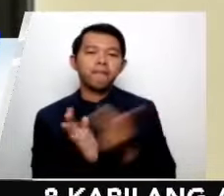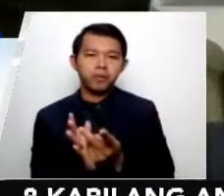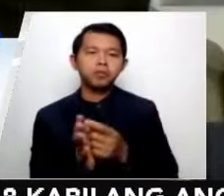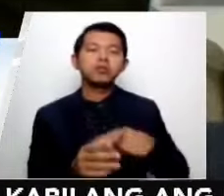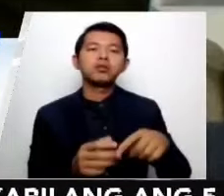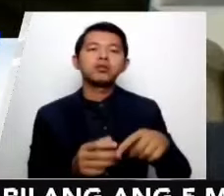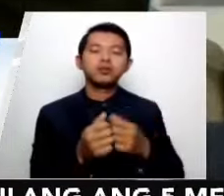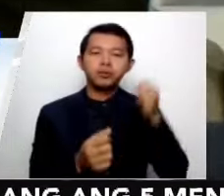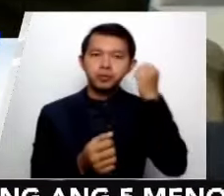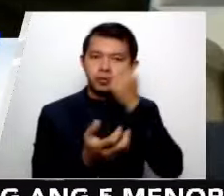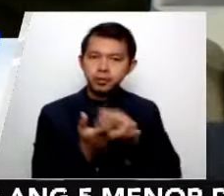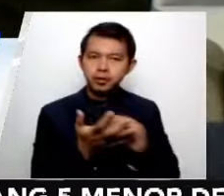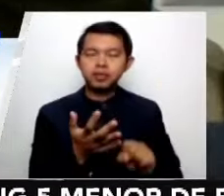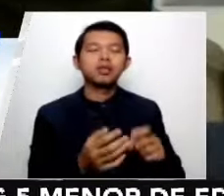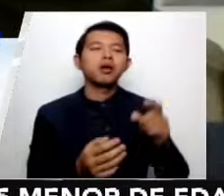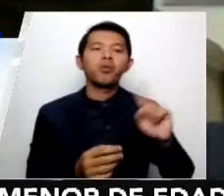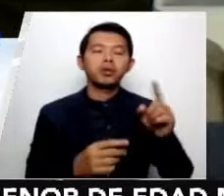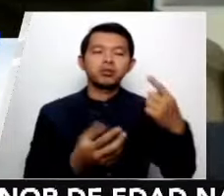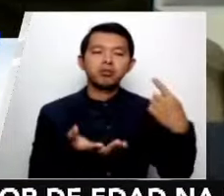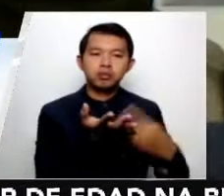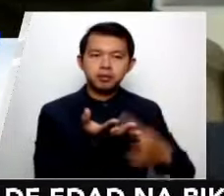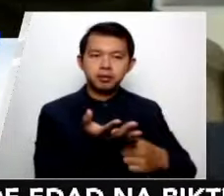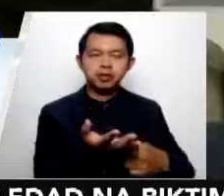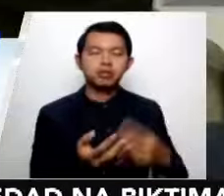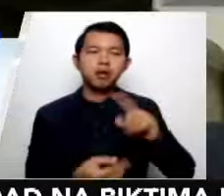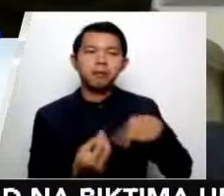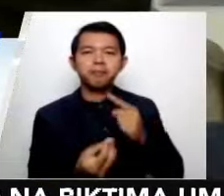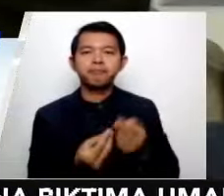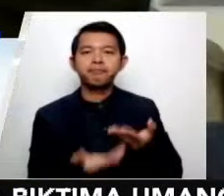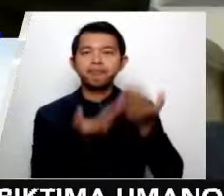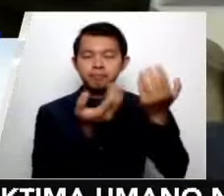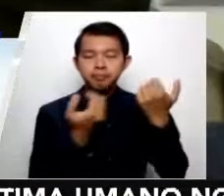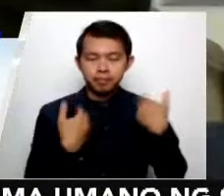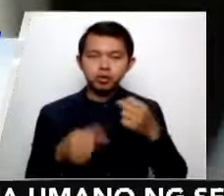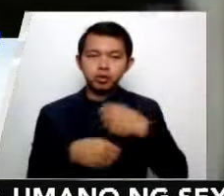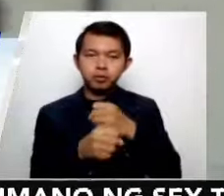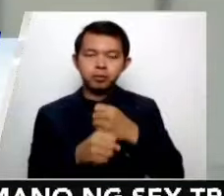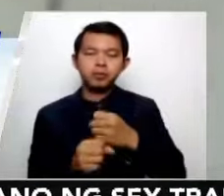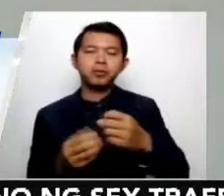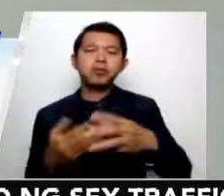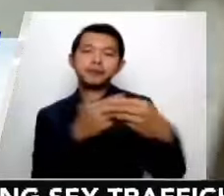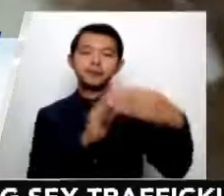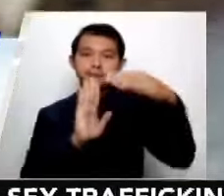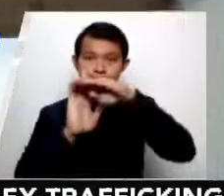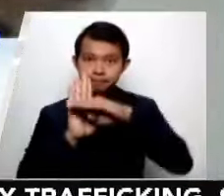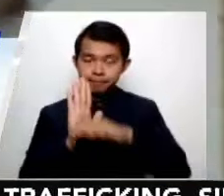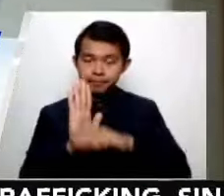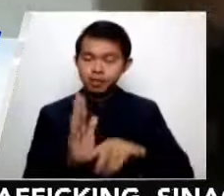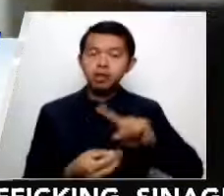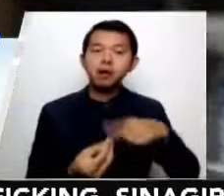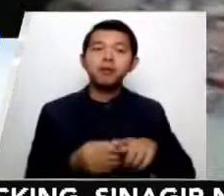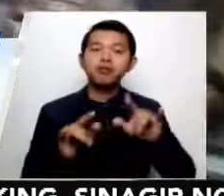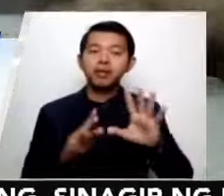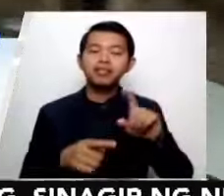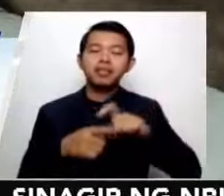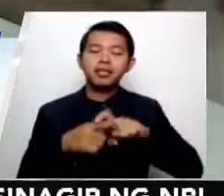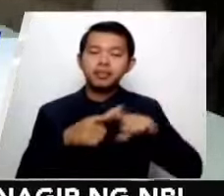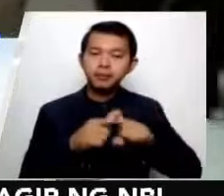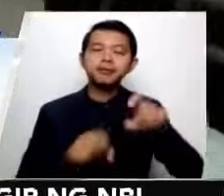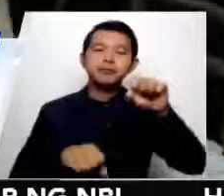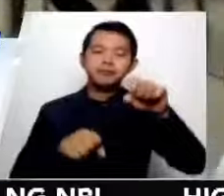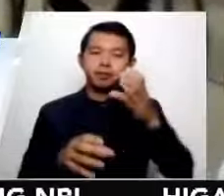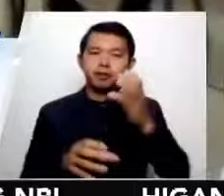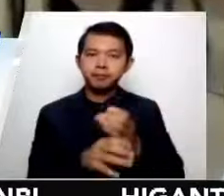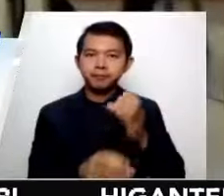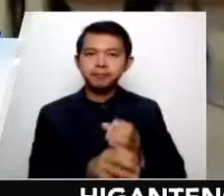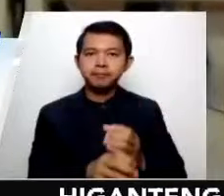panukala. Nagbabalangkas din sila ng mga panuntunan para sa mga light electric vehicle. Sabi ng isang kongresista, sakop naman ito ng Electric